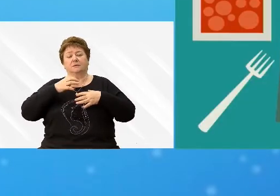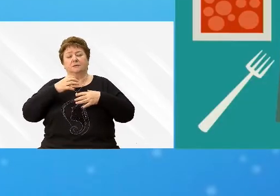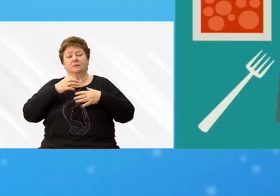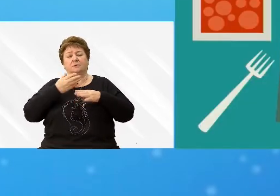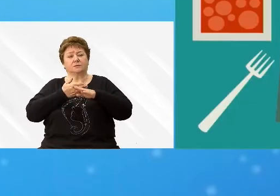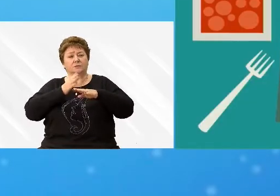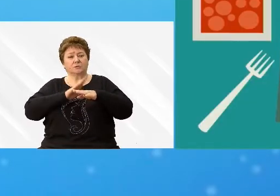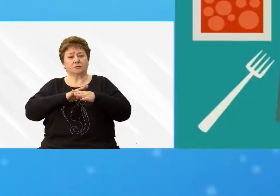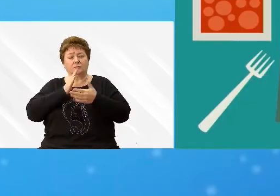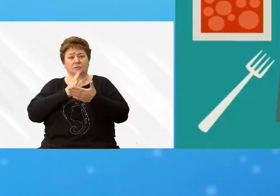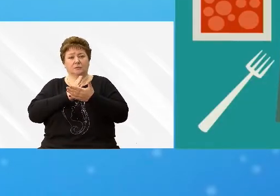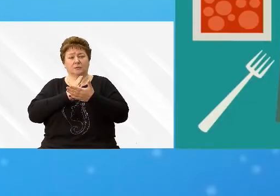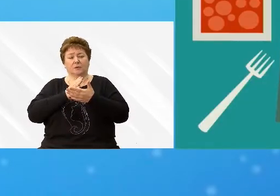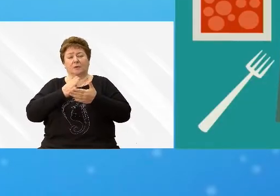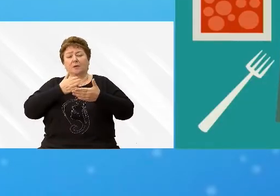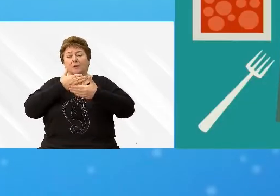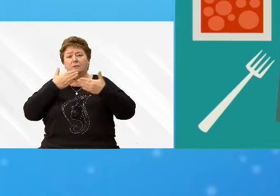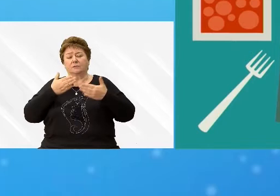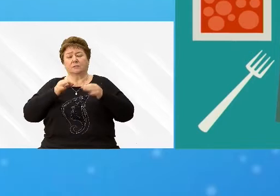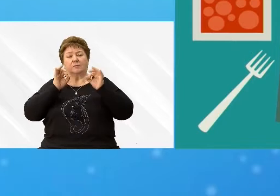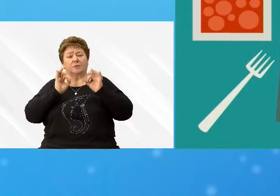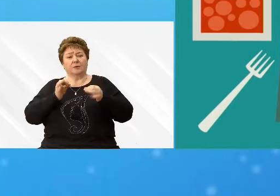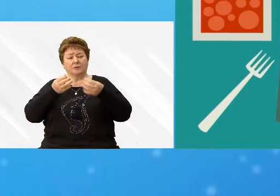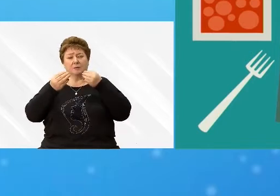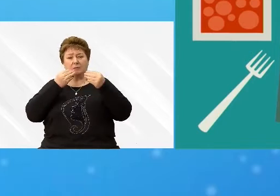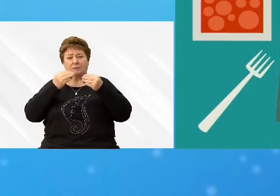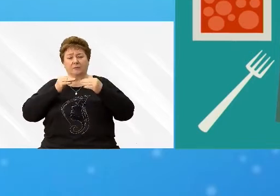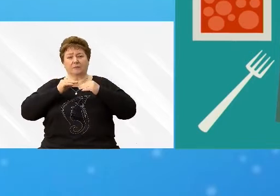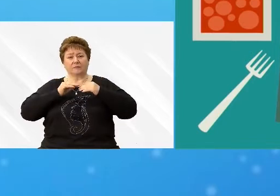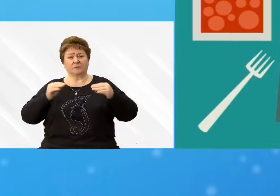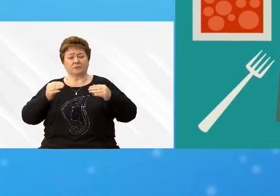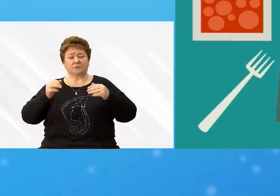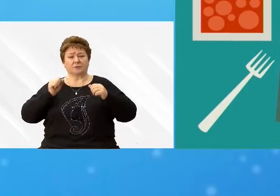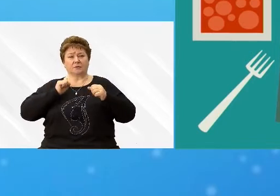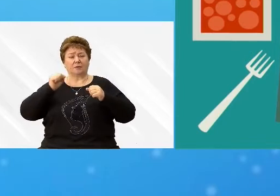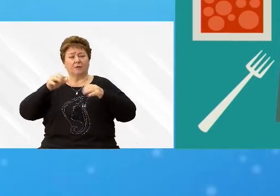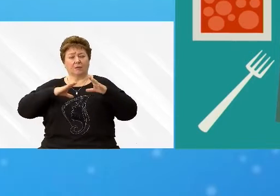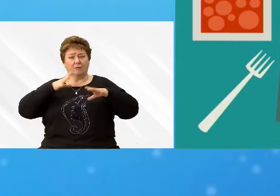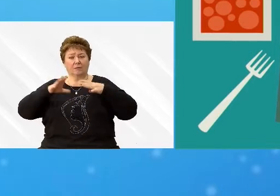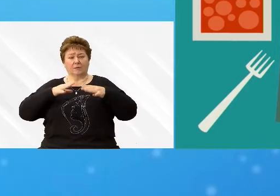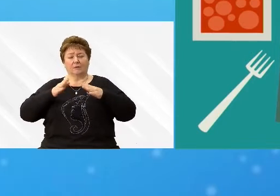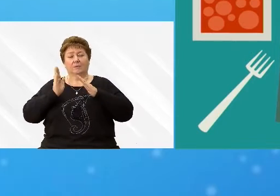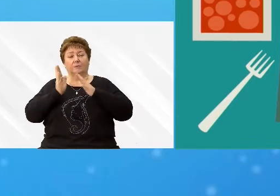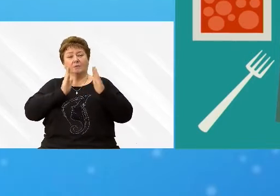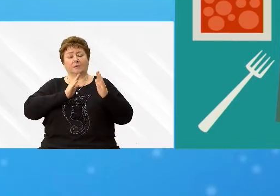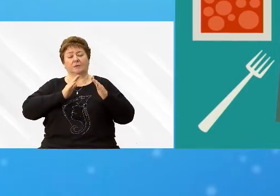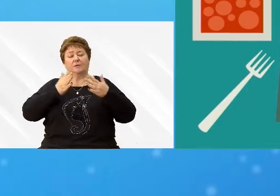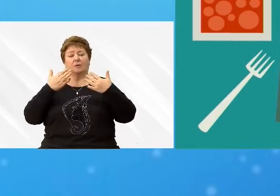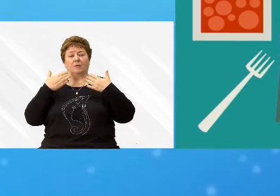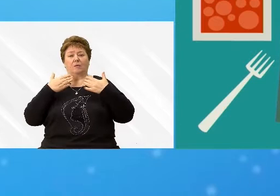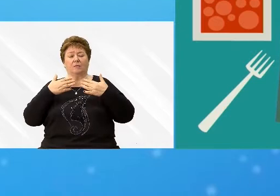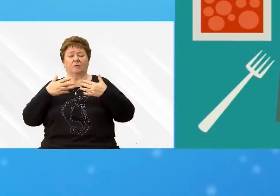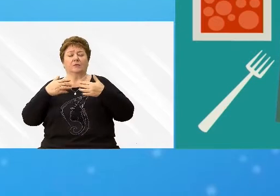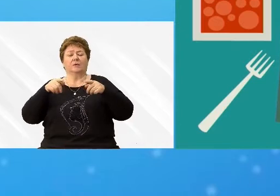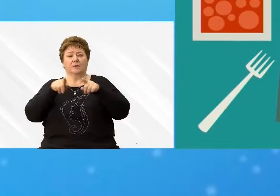отсутствие правильного питания физических занятий режима отдыха также вредит